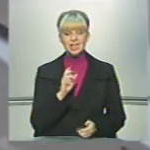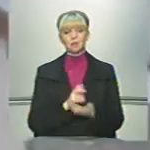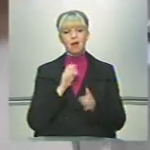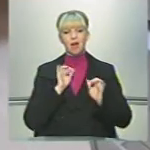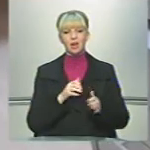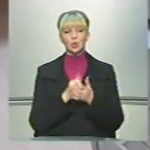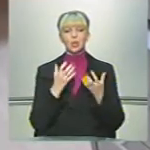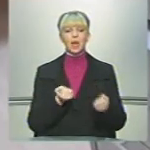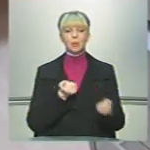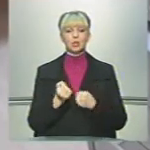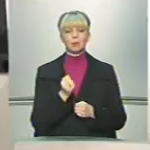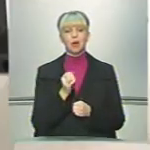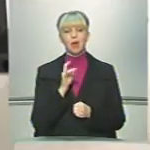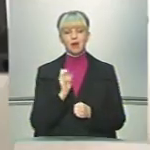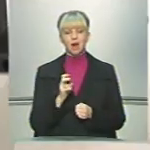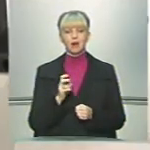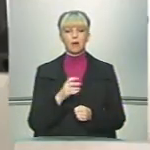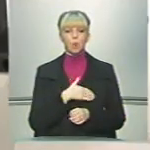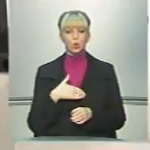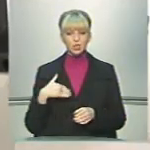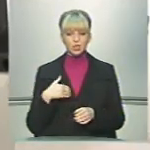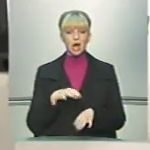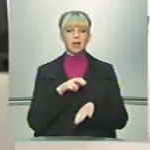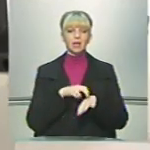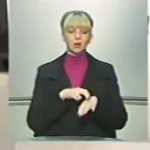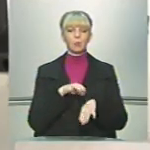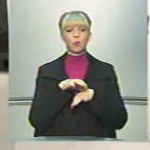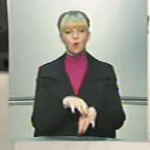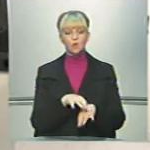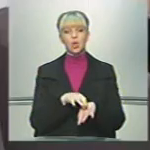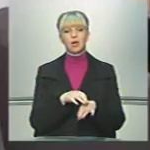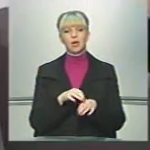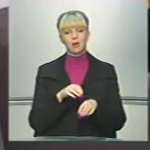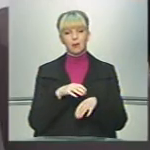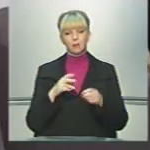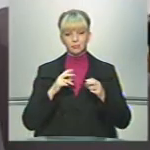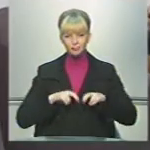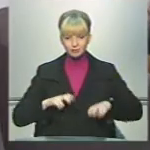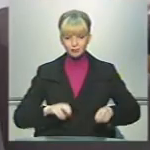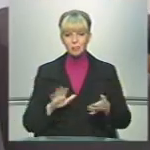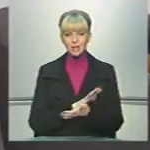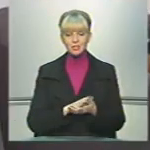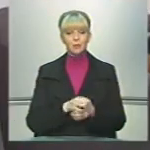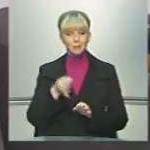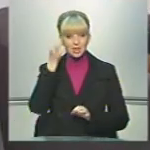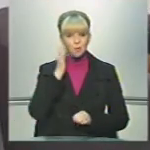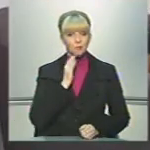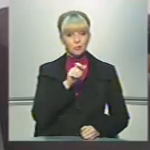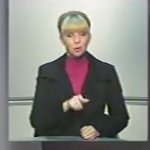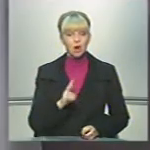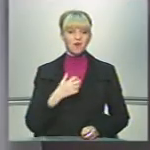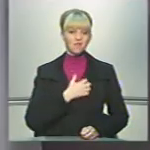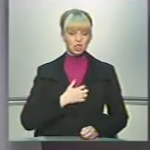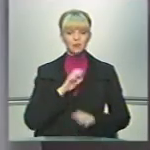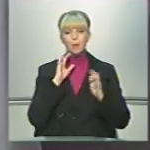акції до Дня боротьби з раком молочної залози. Лікарі проводять мамографію безкоштовно, тим самим нагадуючи буковинкам про те, як